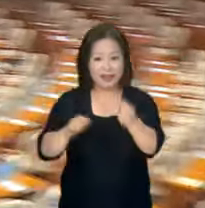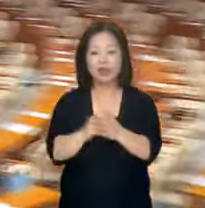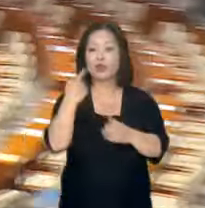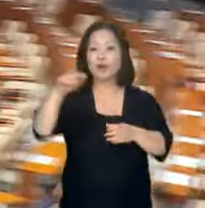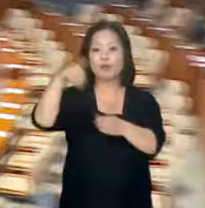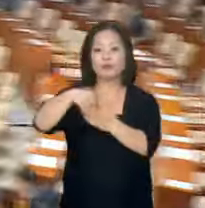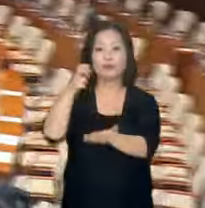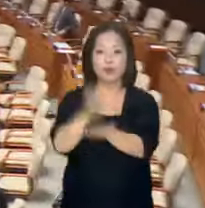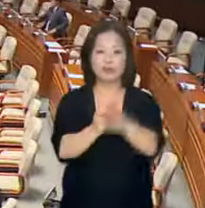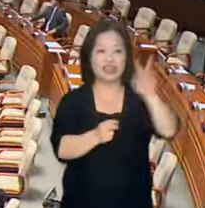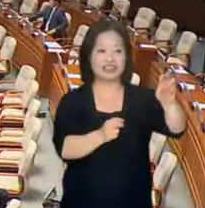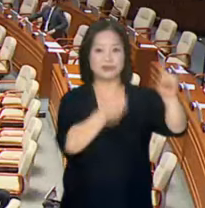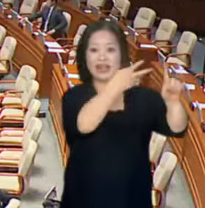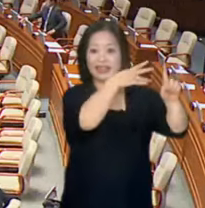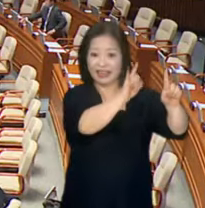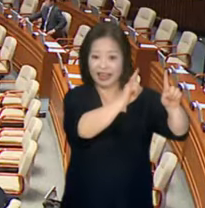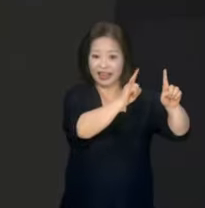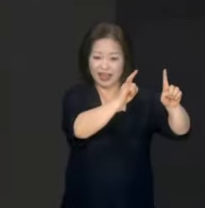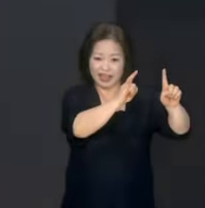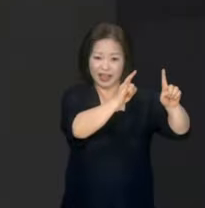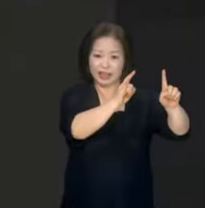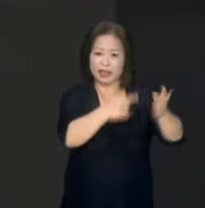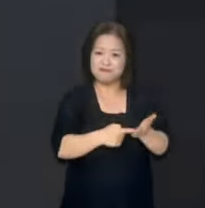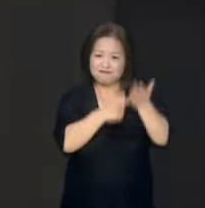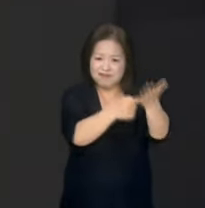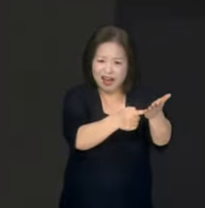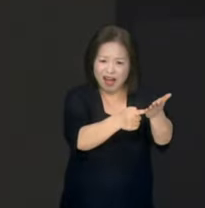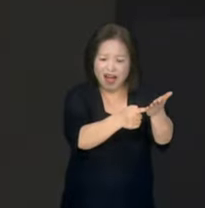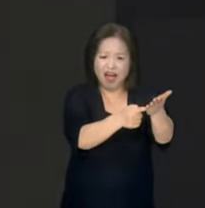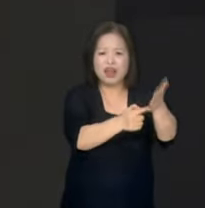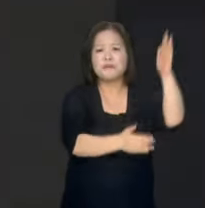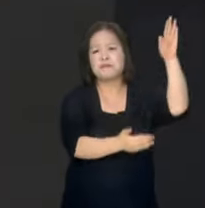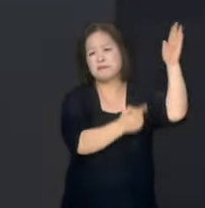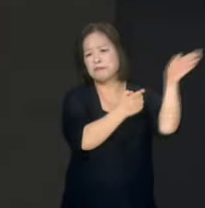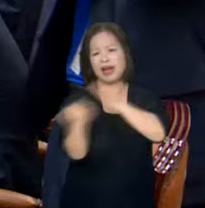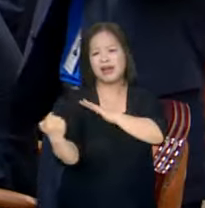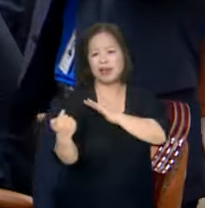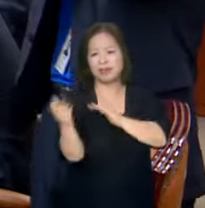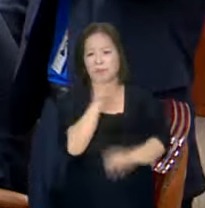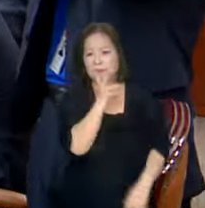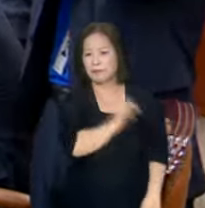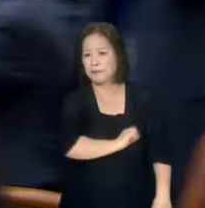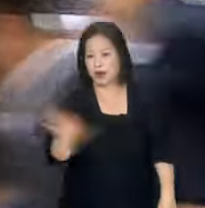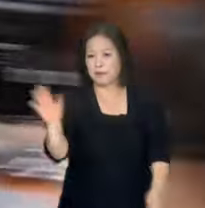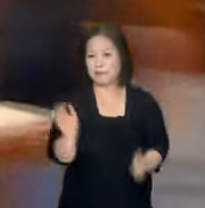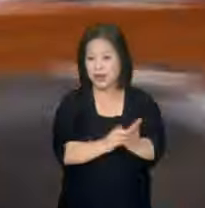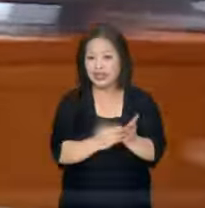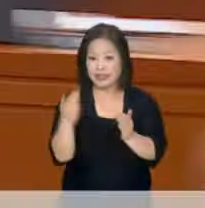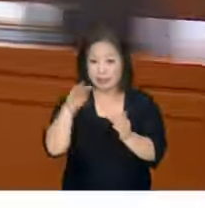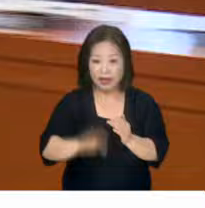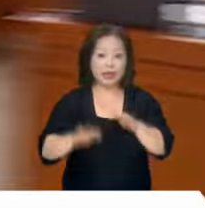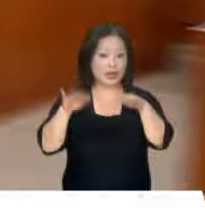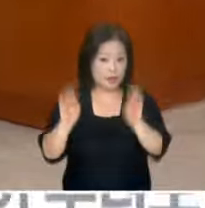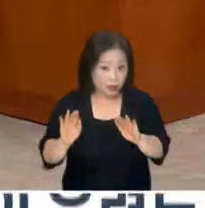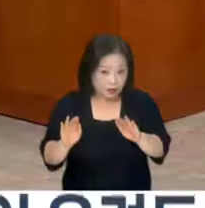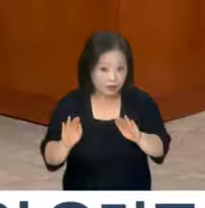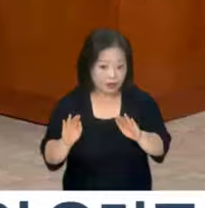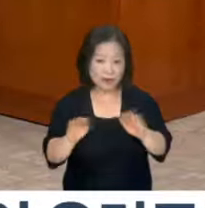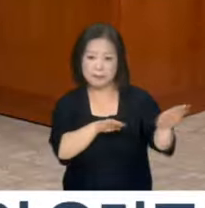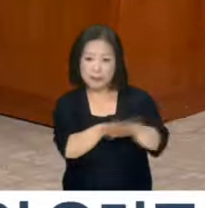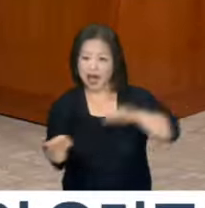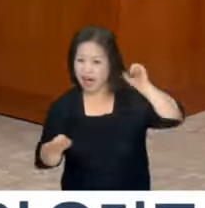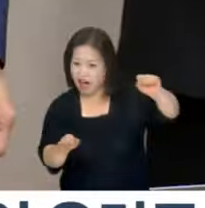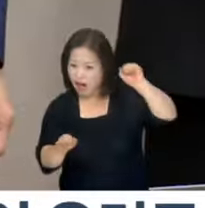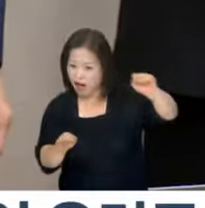노란봉투법은 지난 21대 국회에서 재의결 절차를 거쳐 폐기된 법안이었습니다. 이번엔 합법 파업 범위가 넓어지는